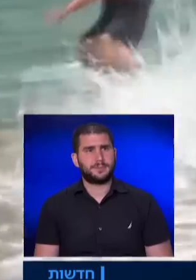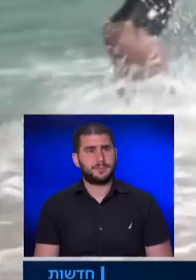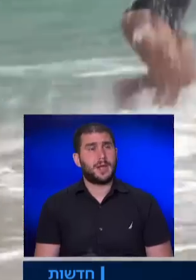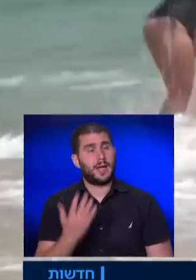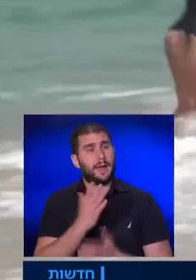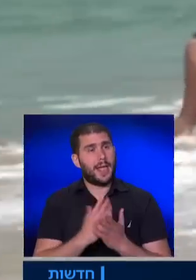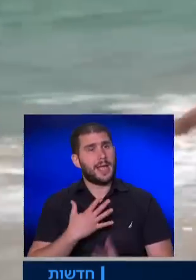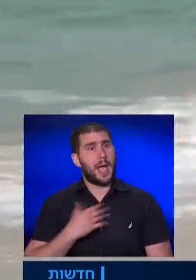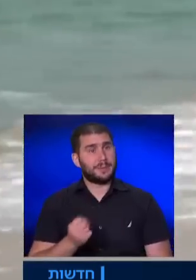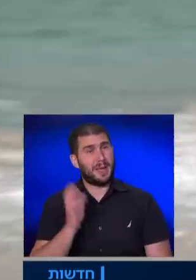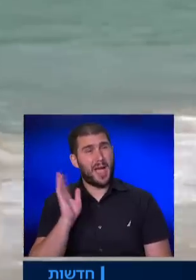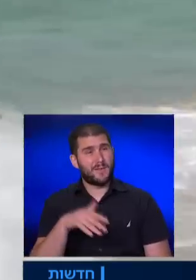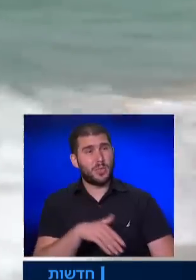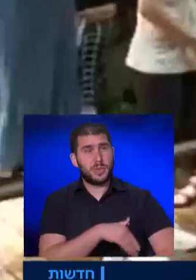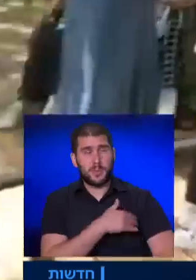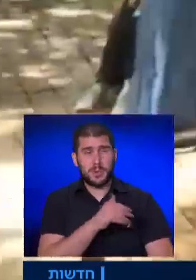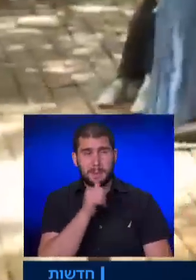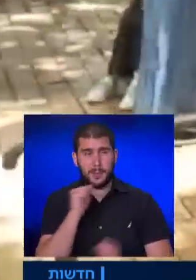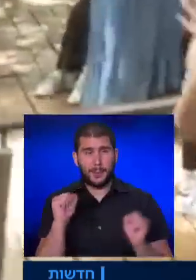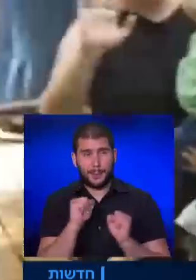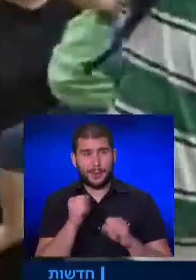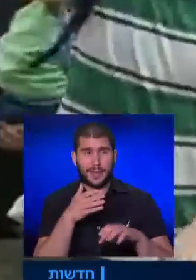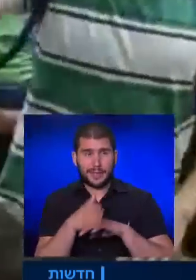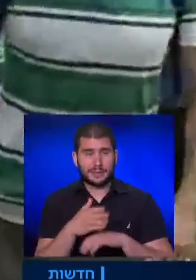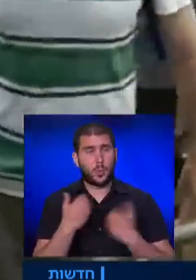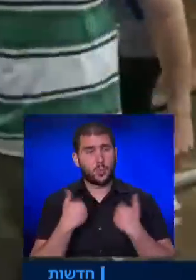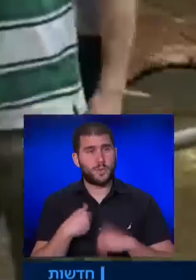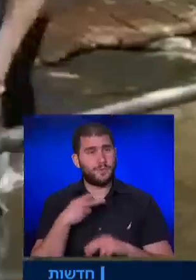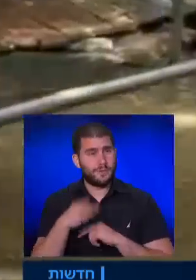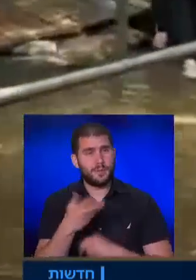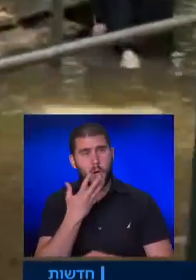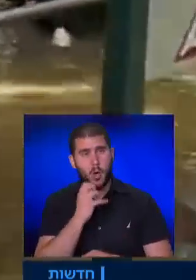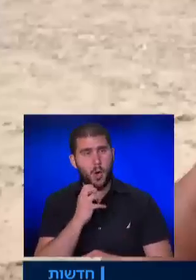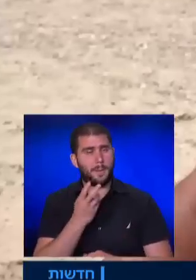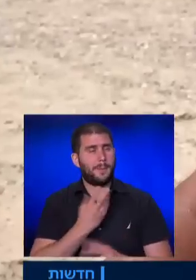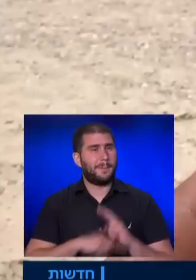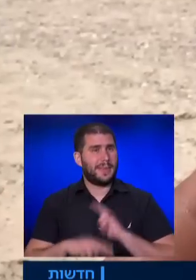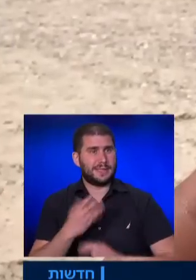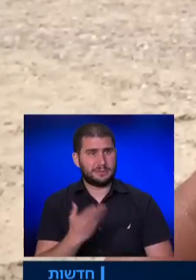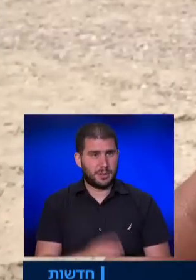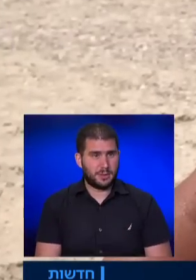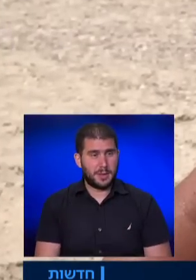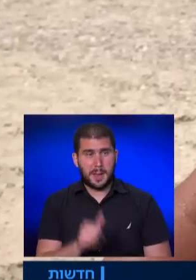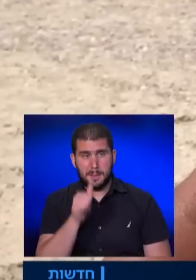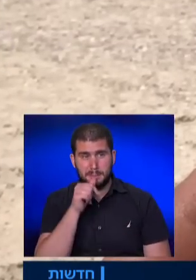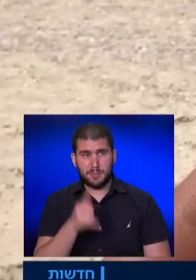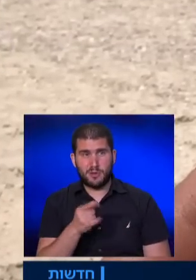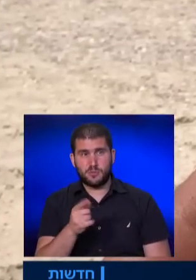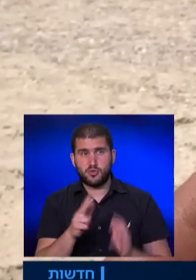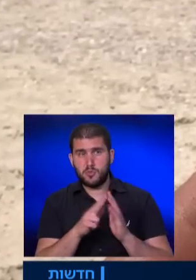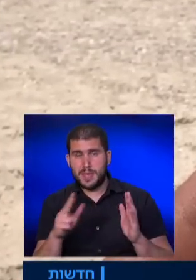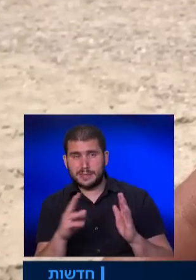והיו גם האמיצים שלמרות טמפרטורת המים נכנסים לצנן את גופה מהחום הבלתי נסבל. המים